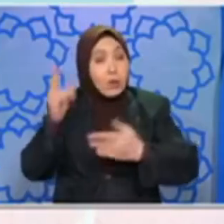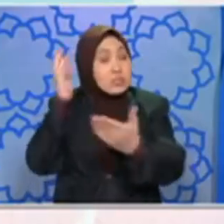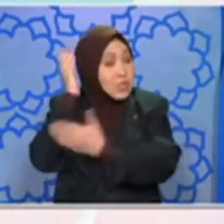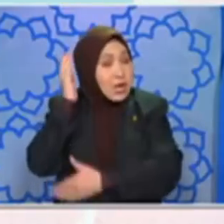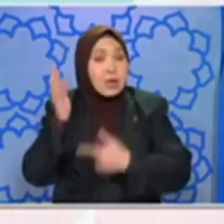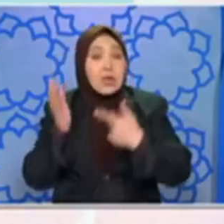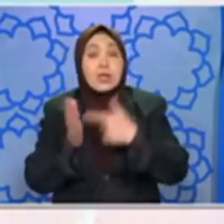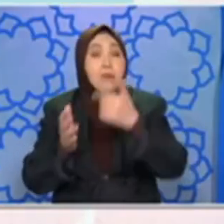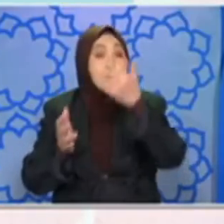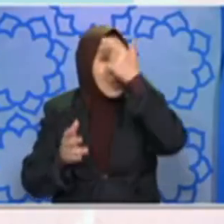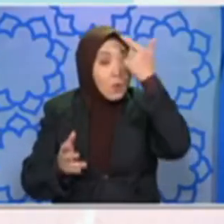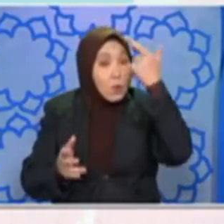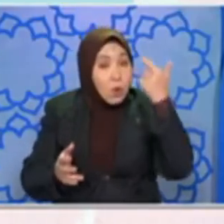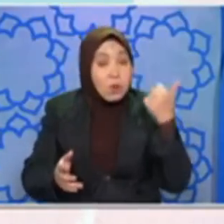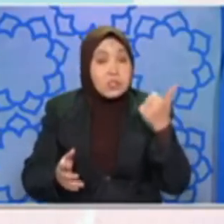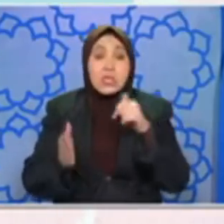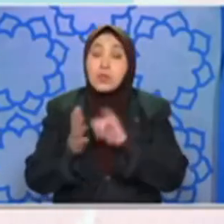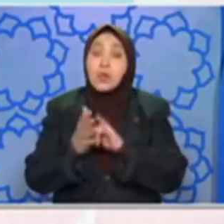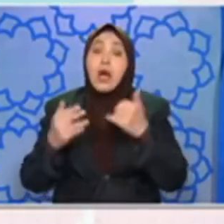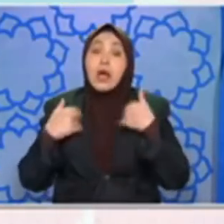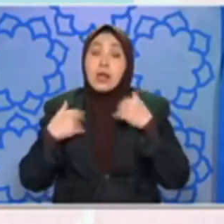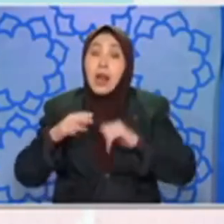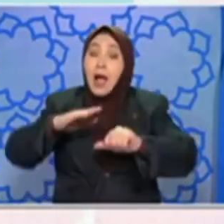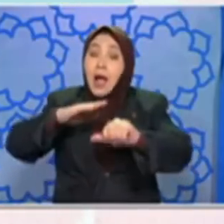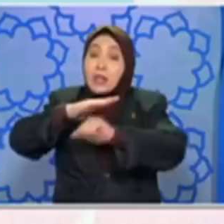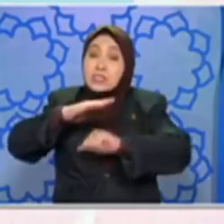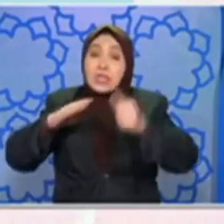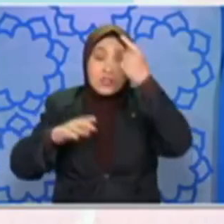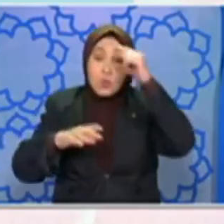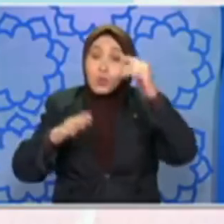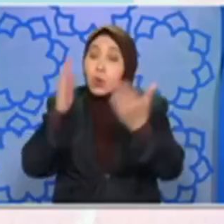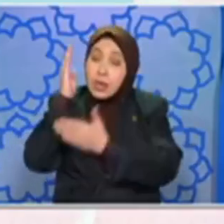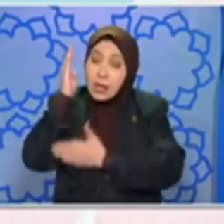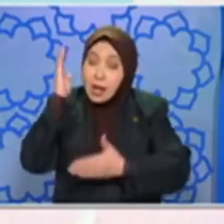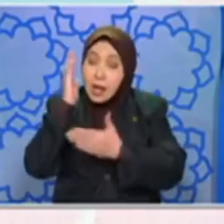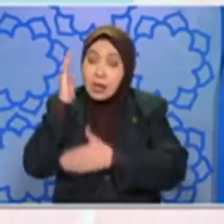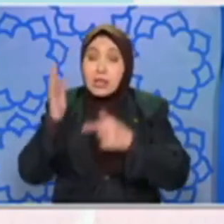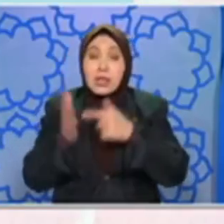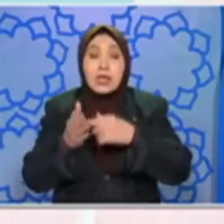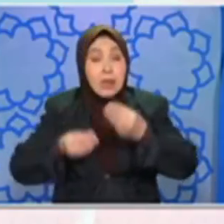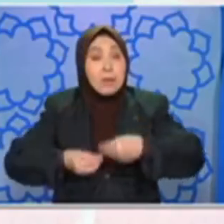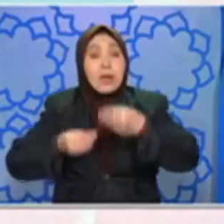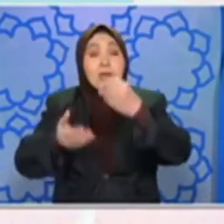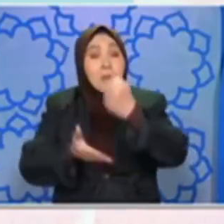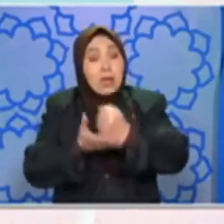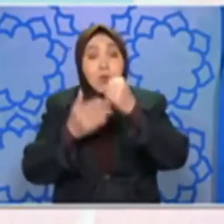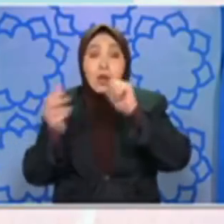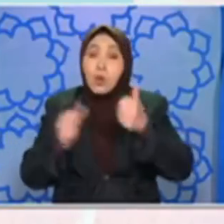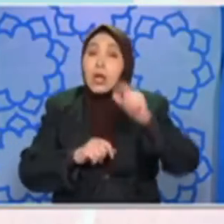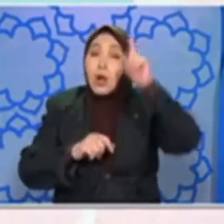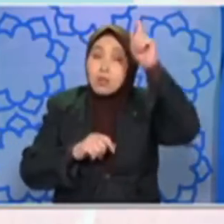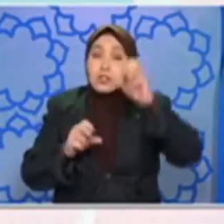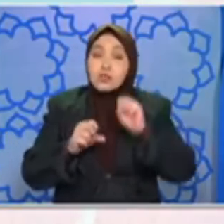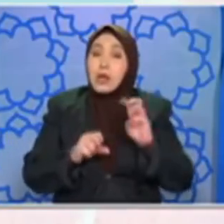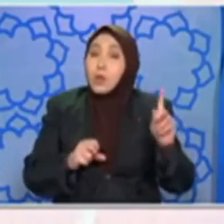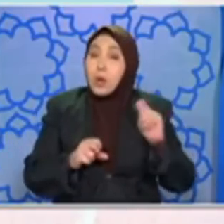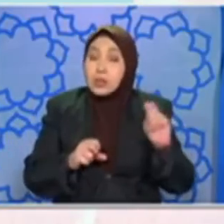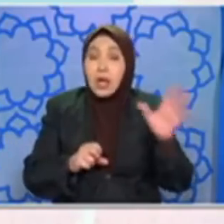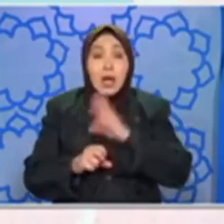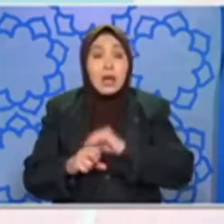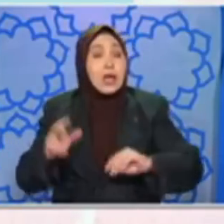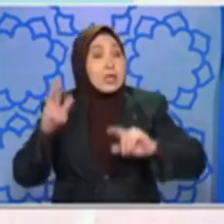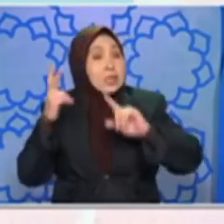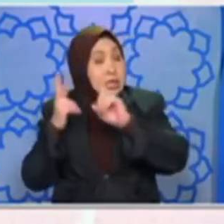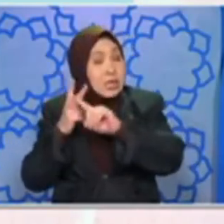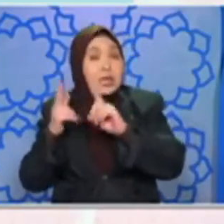ini, kerana itu adalah asas untuk negara ini diberi bantuan oleh Allah Subhanahu Wa Taala. Dan yang ketiga, cari